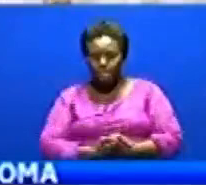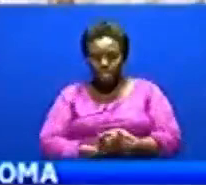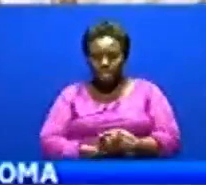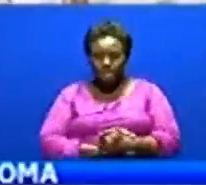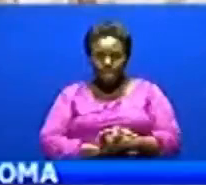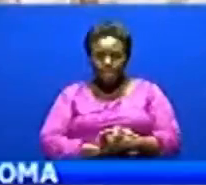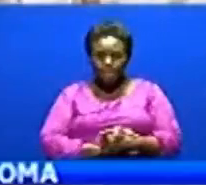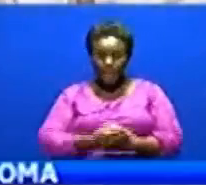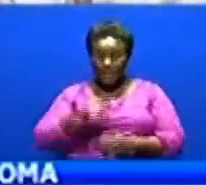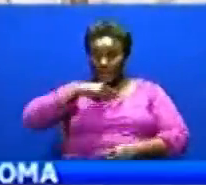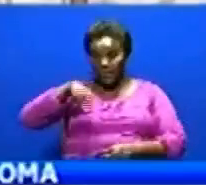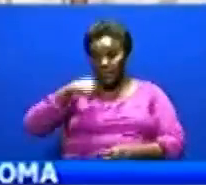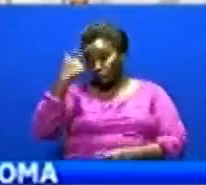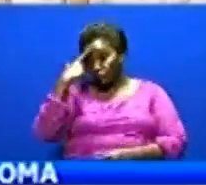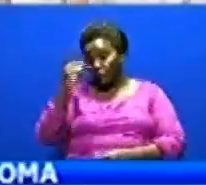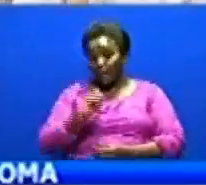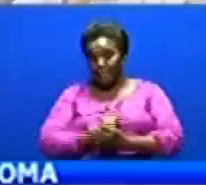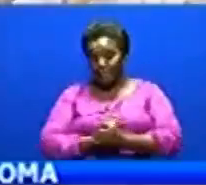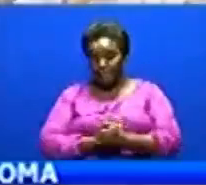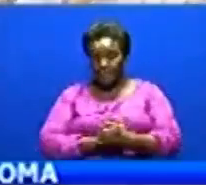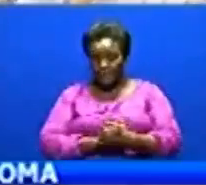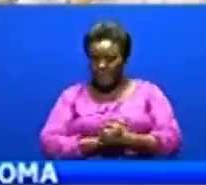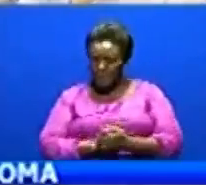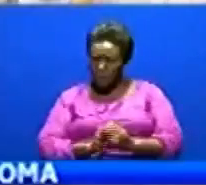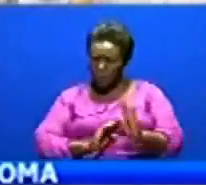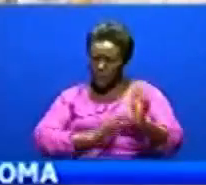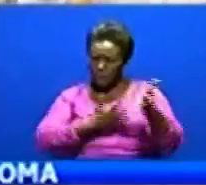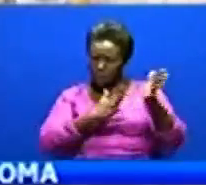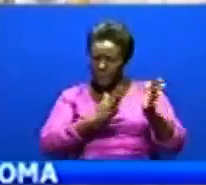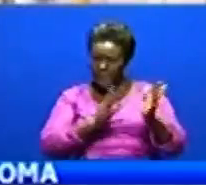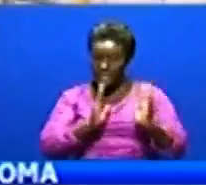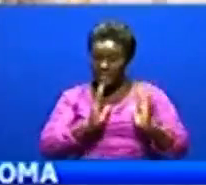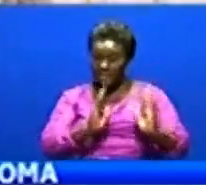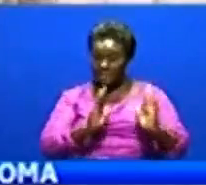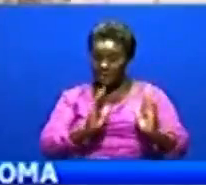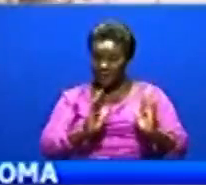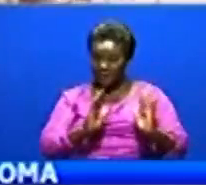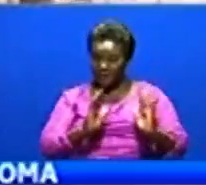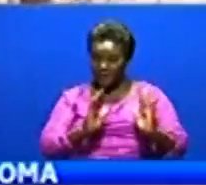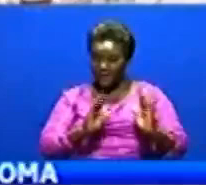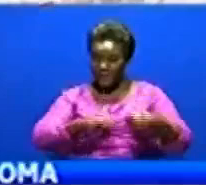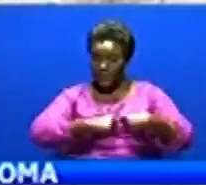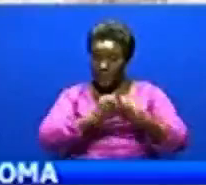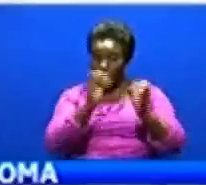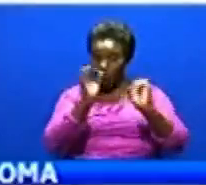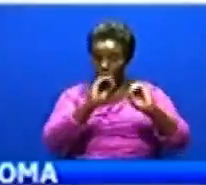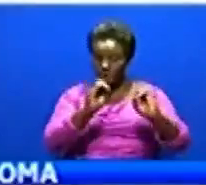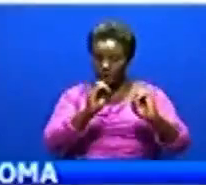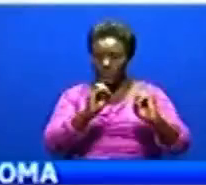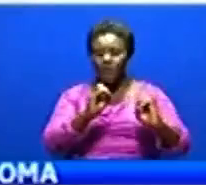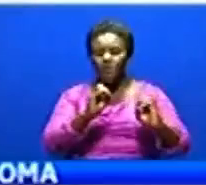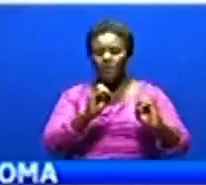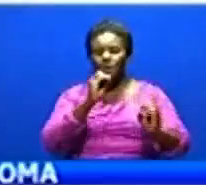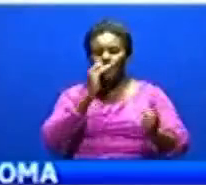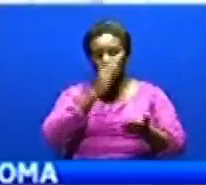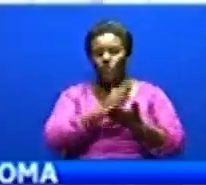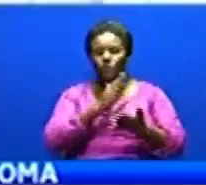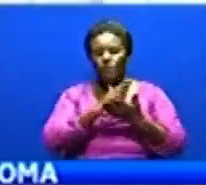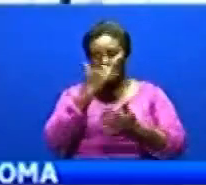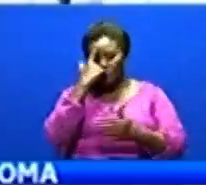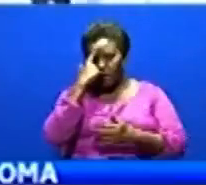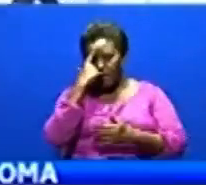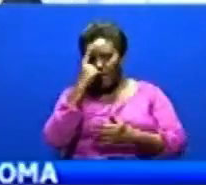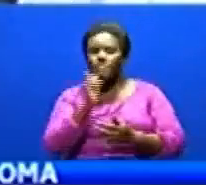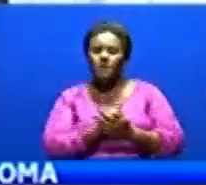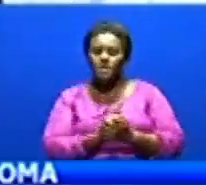Na tuna uhakika kwa spidi hii, kama hakutajitokeza changamoto yoyote, bila shaka mradi